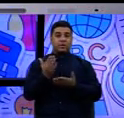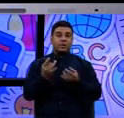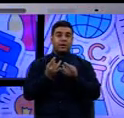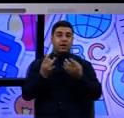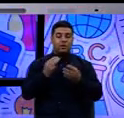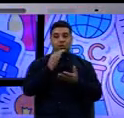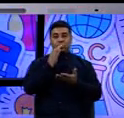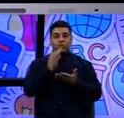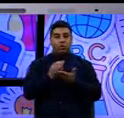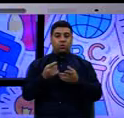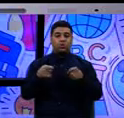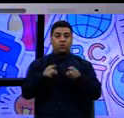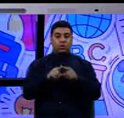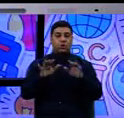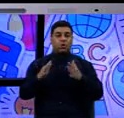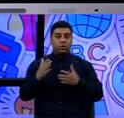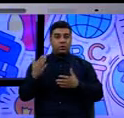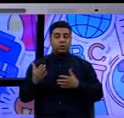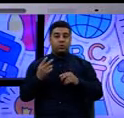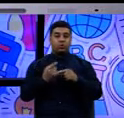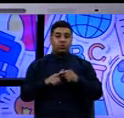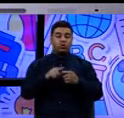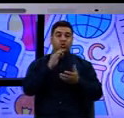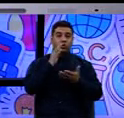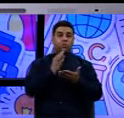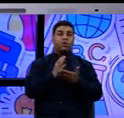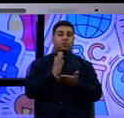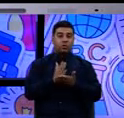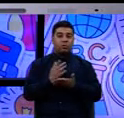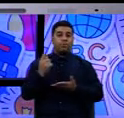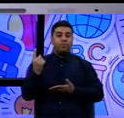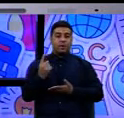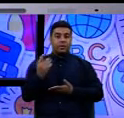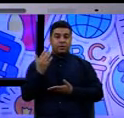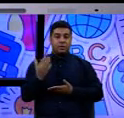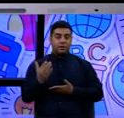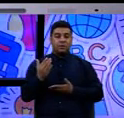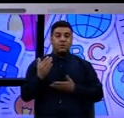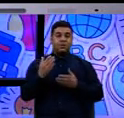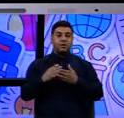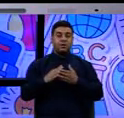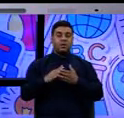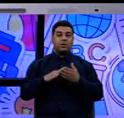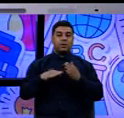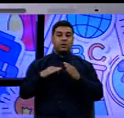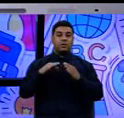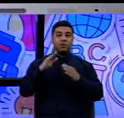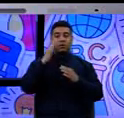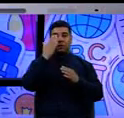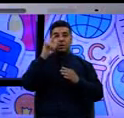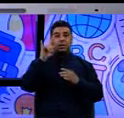Siz aytgan javoblarda shu holatlar, shu javoblar bormi? Birinchisi, derazadan